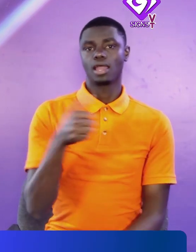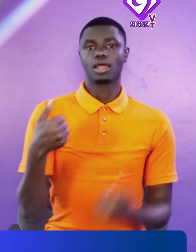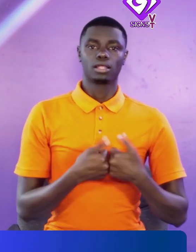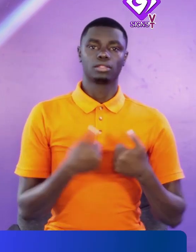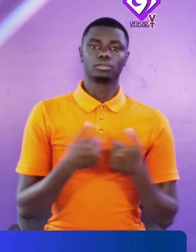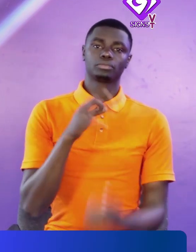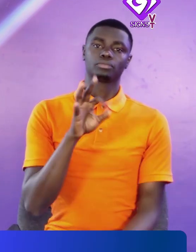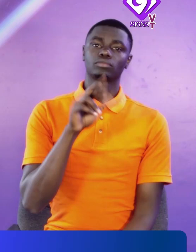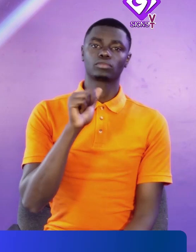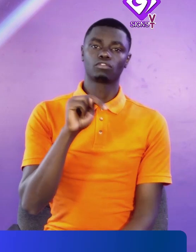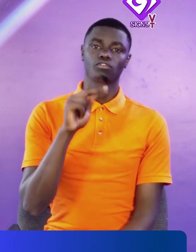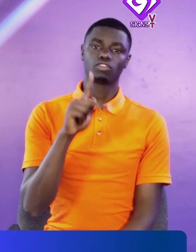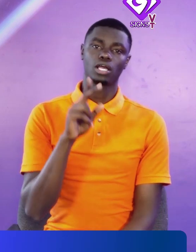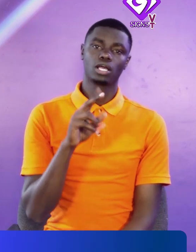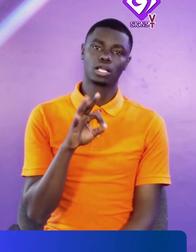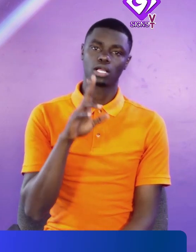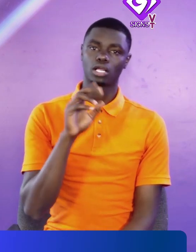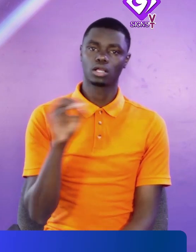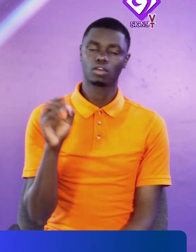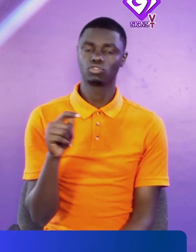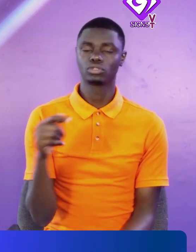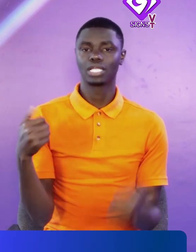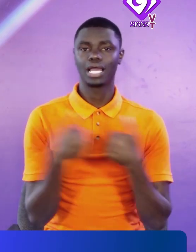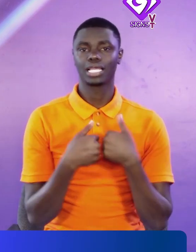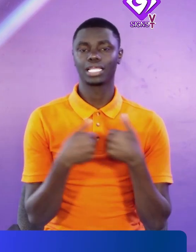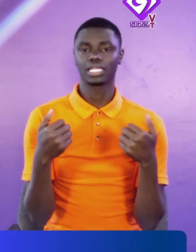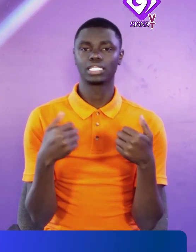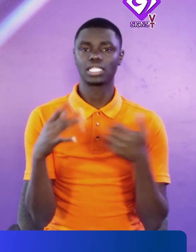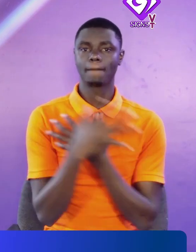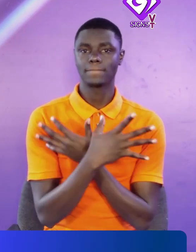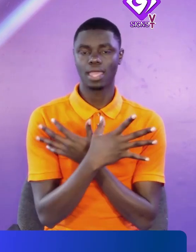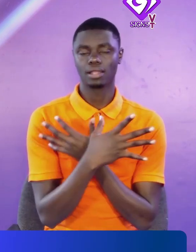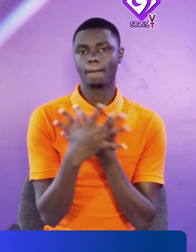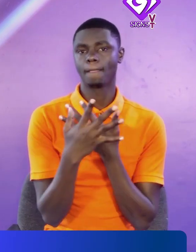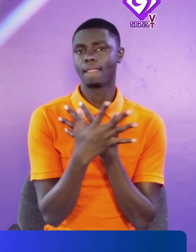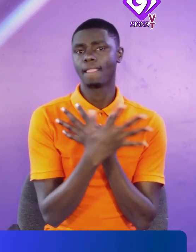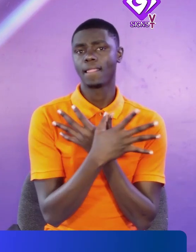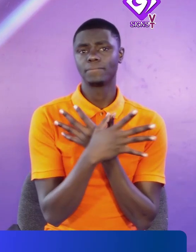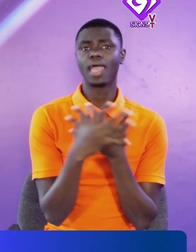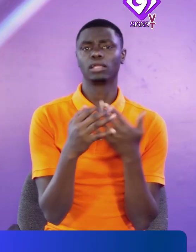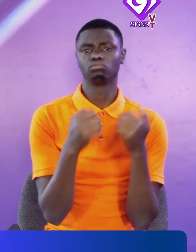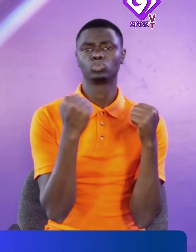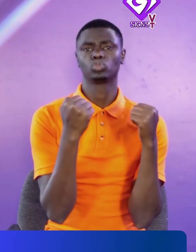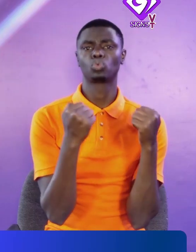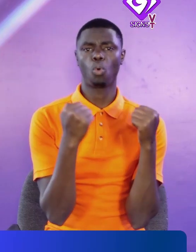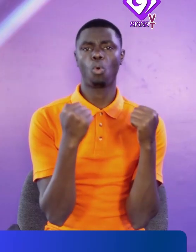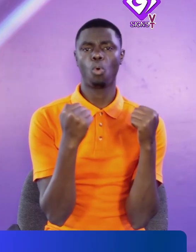against Bayern Munich. Bayern anawaka red hot manze. Ako na form, ako na